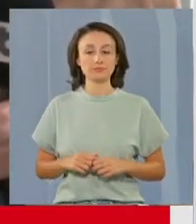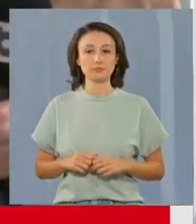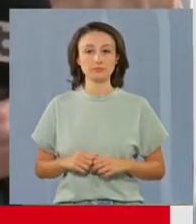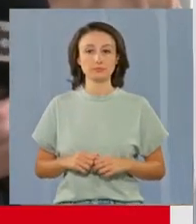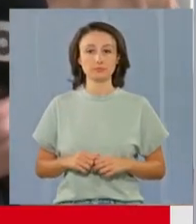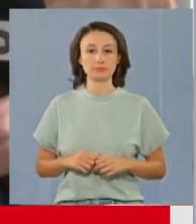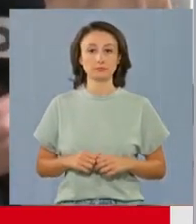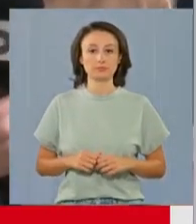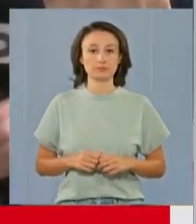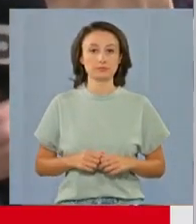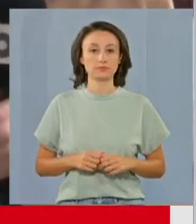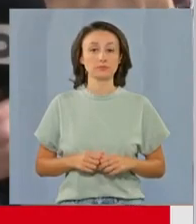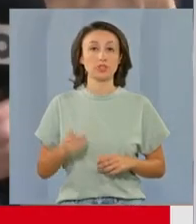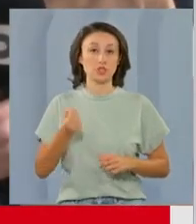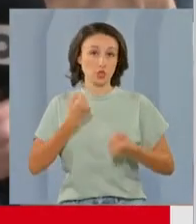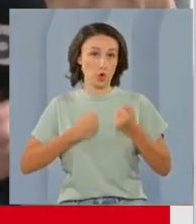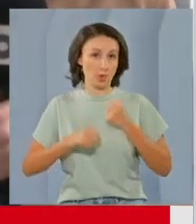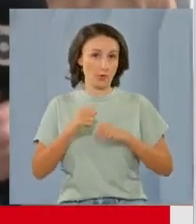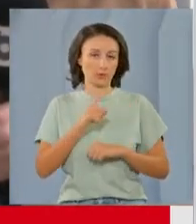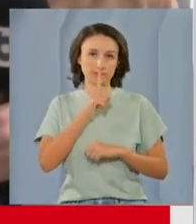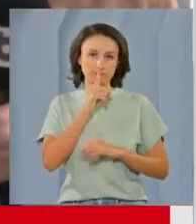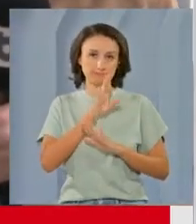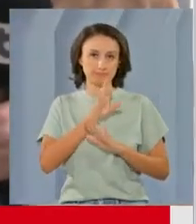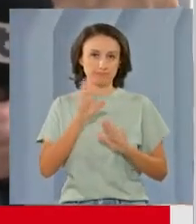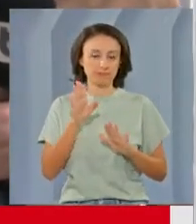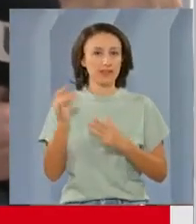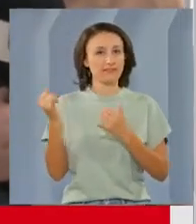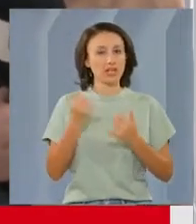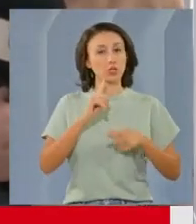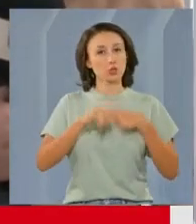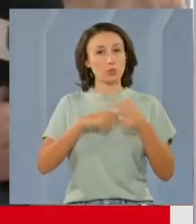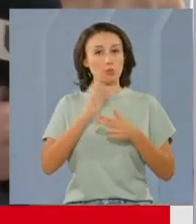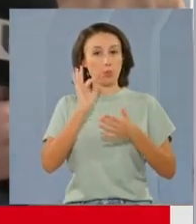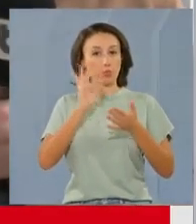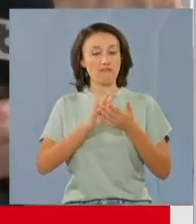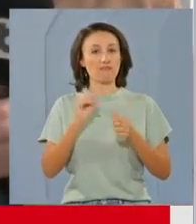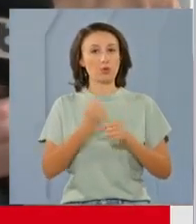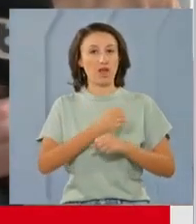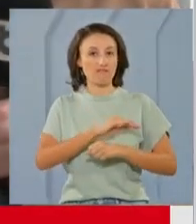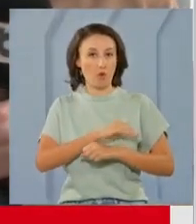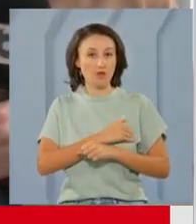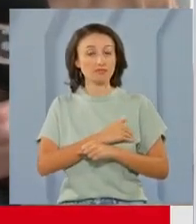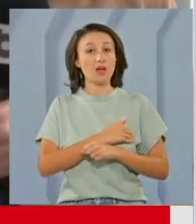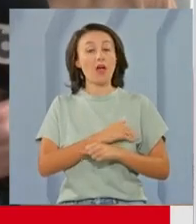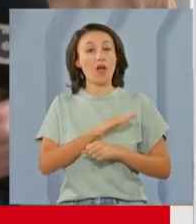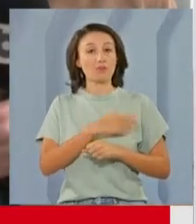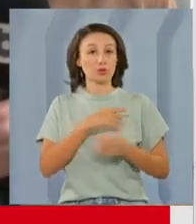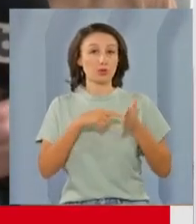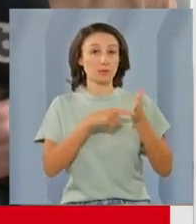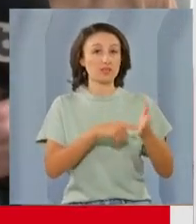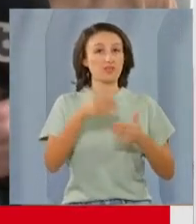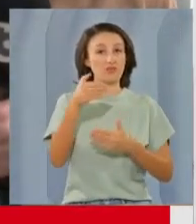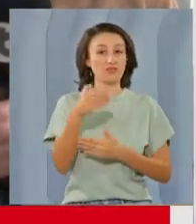această atitudine pe care o au cei doi vine în urma propunerii făcute de avocat. Mai exact, avocatul care reprezintă